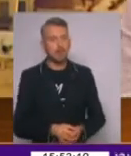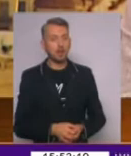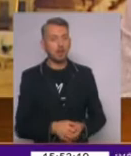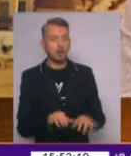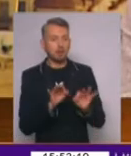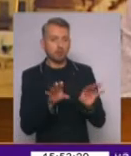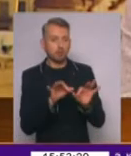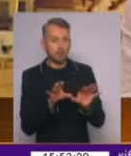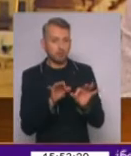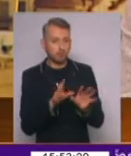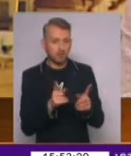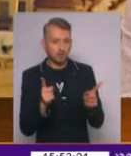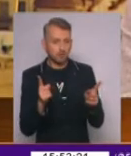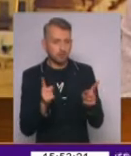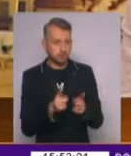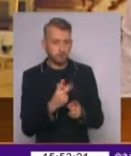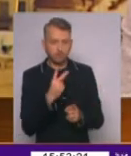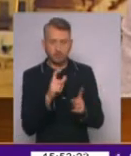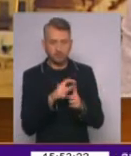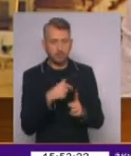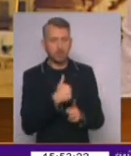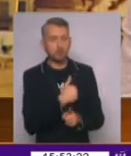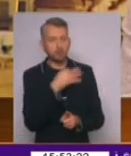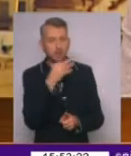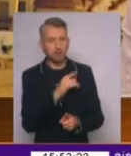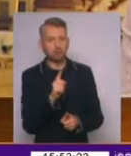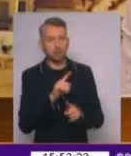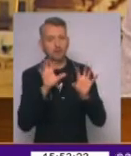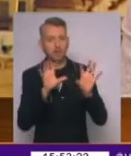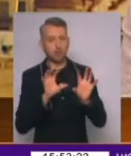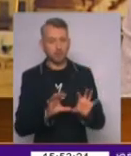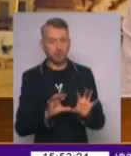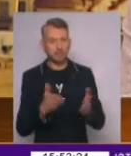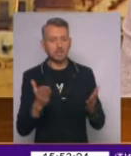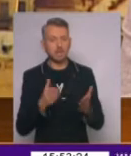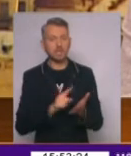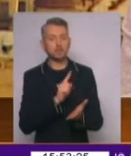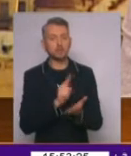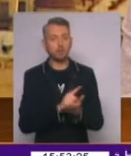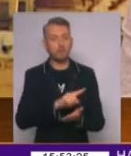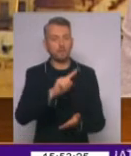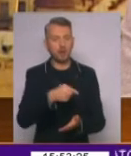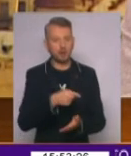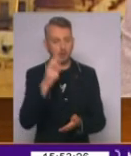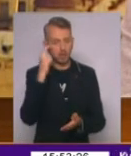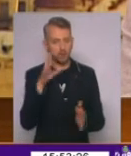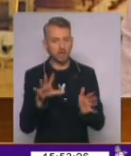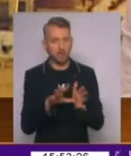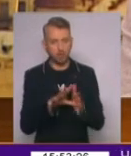Прокоментувати, буквально 2 словами. Я хотіла б сказати, що закон, який зобов'язує